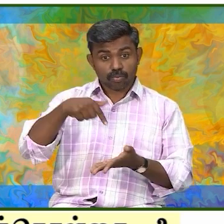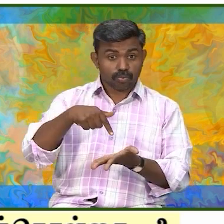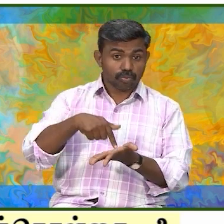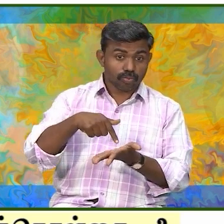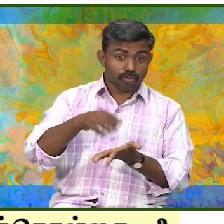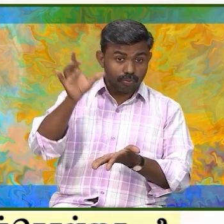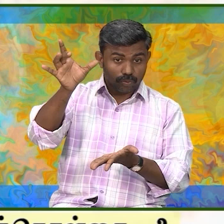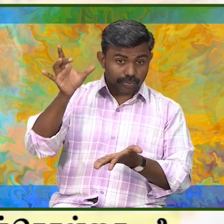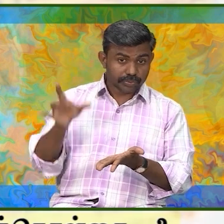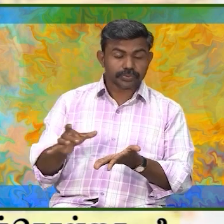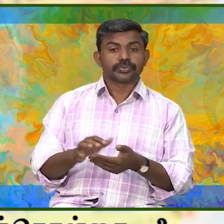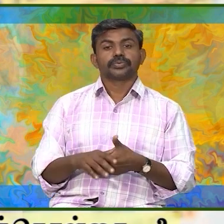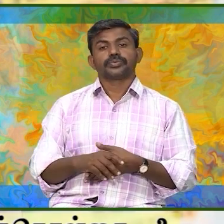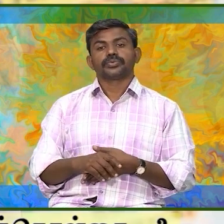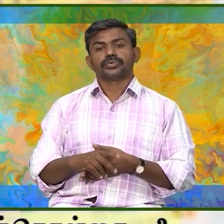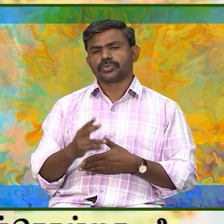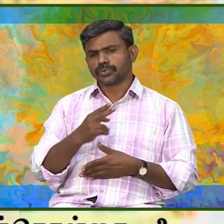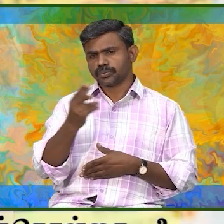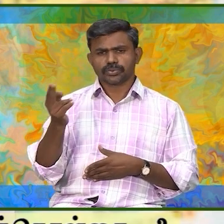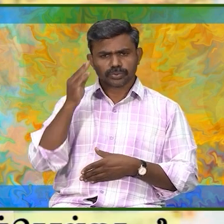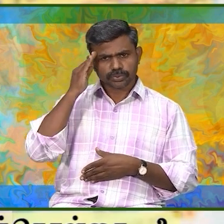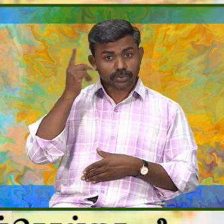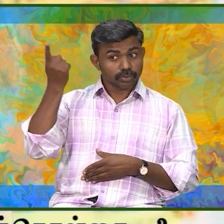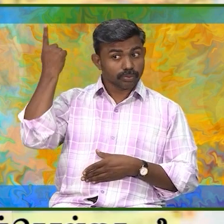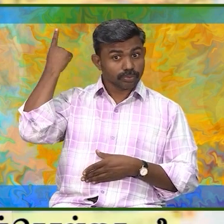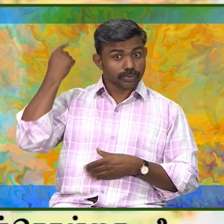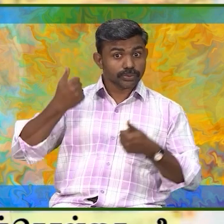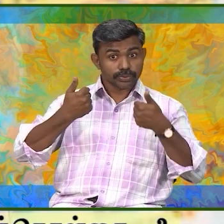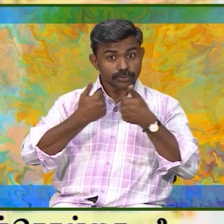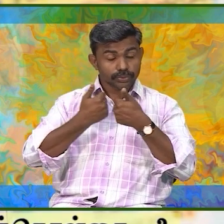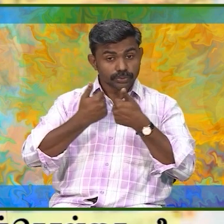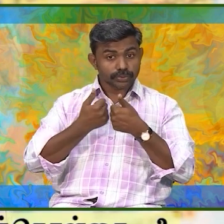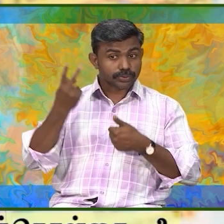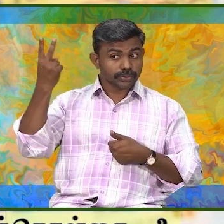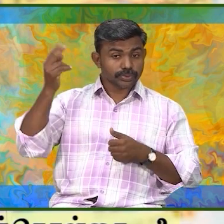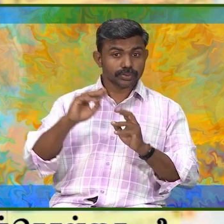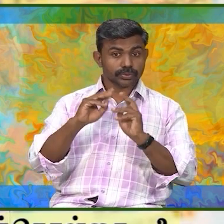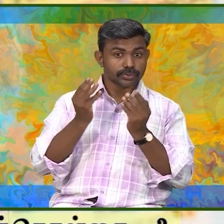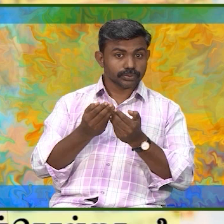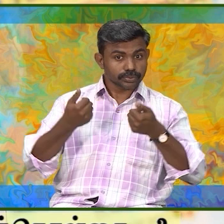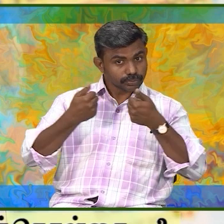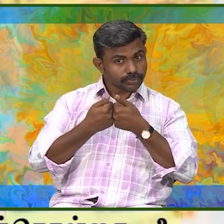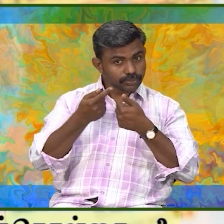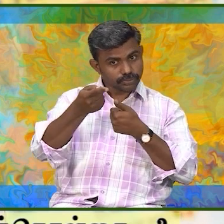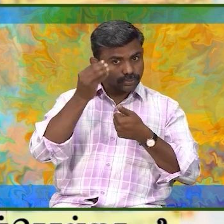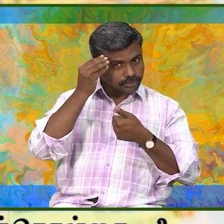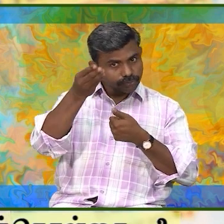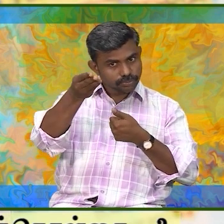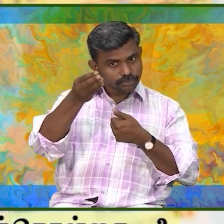ஒரு முக்கியமான அங்கம். உங்கள் எல்லாருக்கும் தெரியும், முதல் உலகப்போர், அதுக்கு அடுத்தது கொஞ்ச நாள் கழித்து இரண்டாம் உலகப்போர்